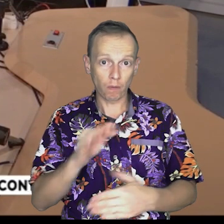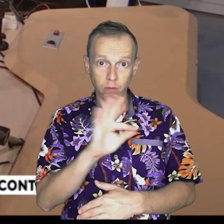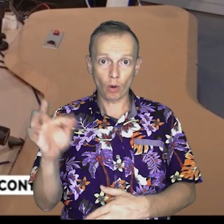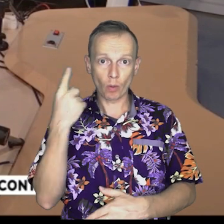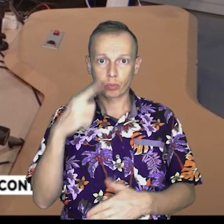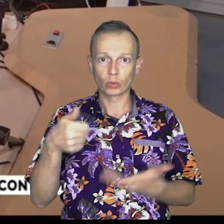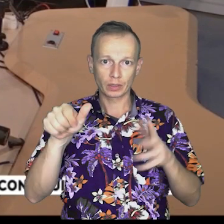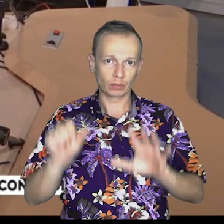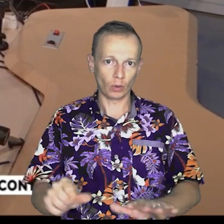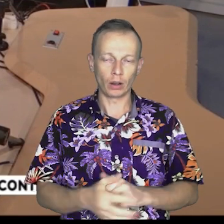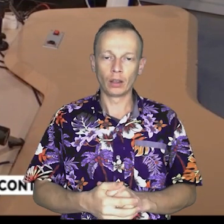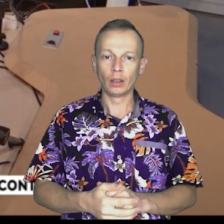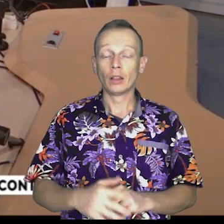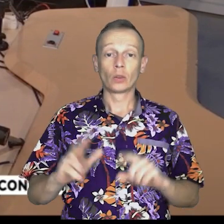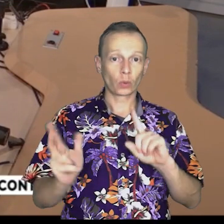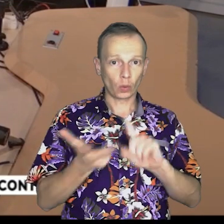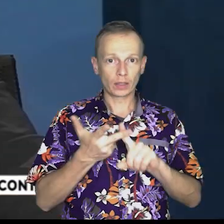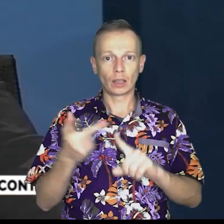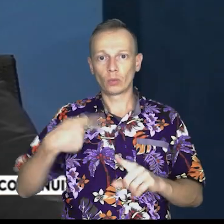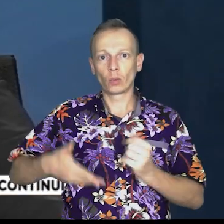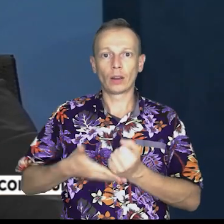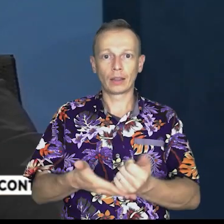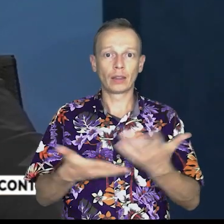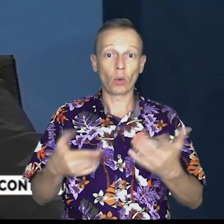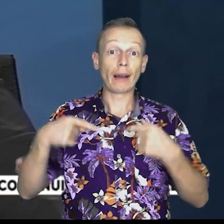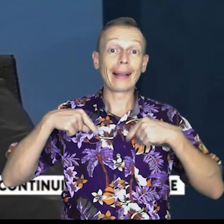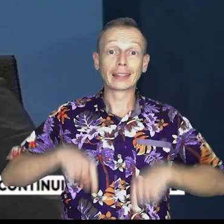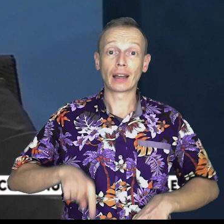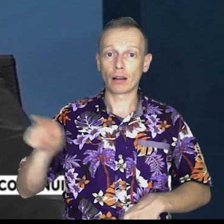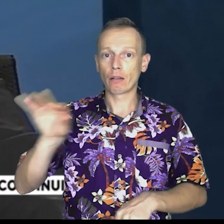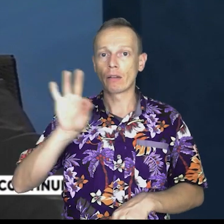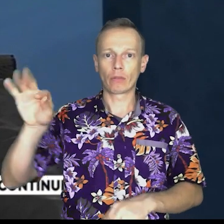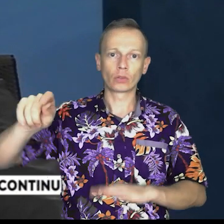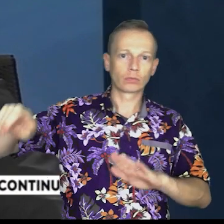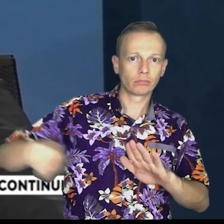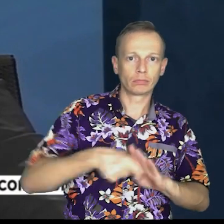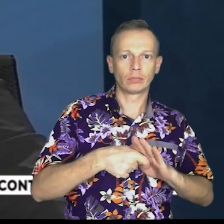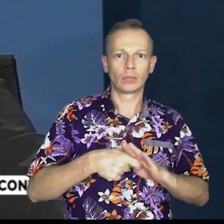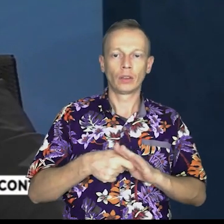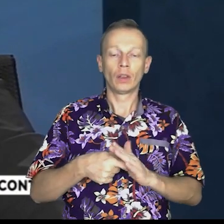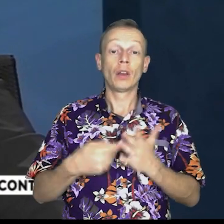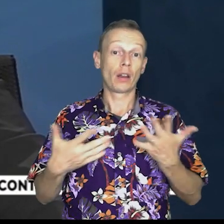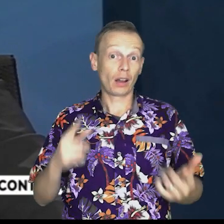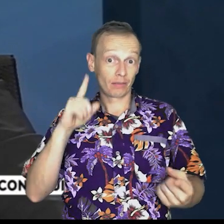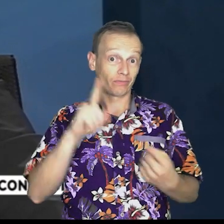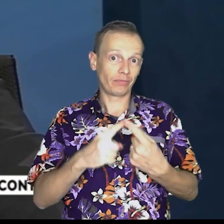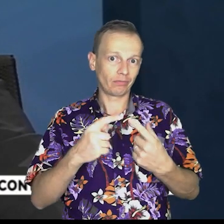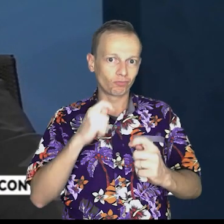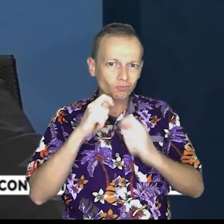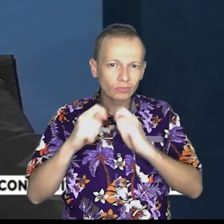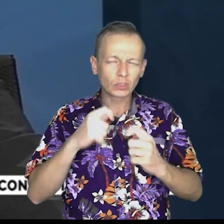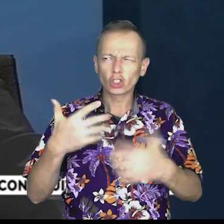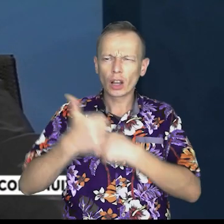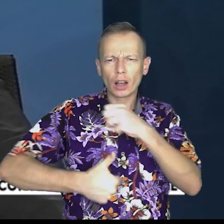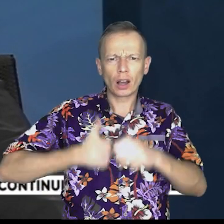puis, troisième mode de financement, c'est au travers du concours de l'État qui est abordé aujourd'hui. Ça fait déjà